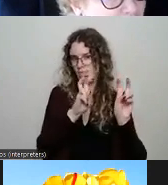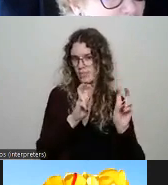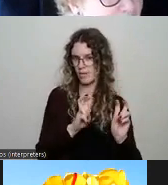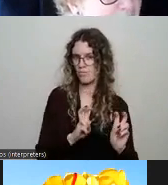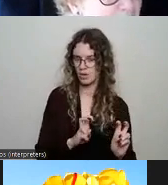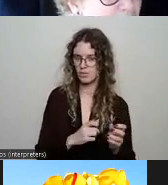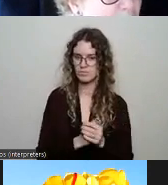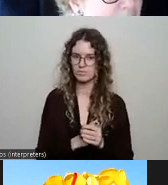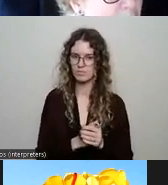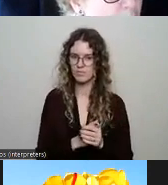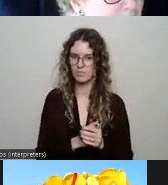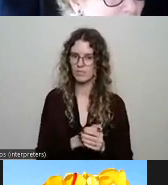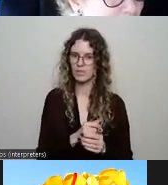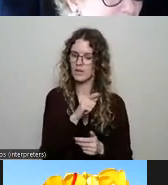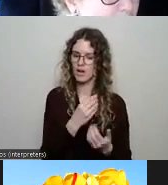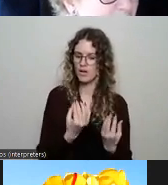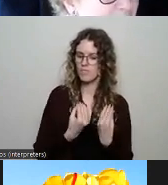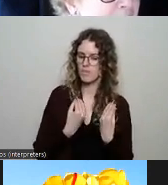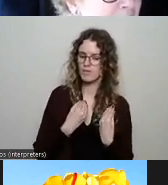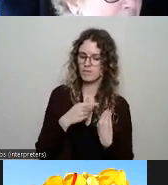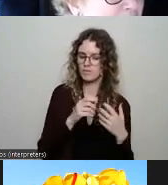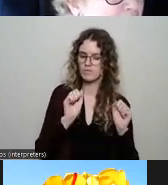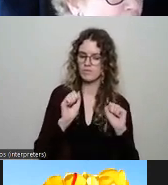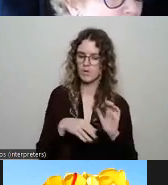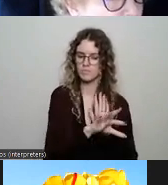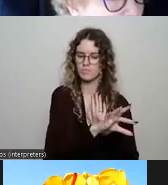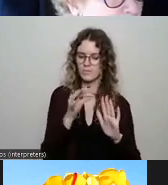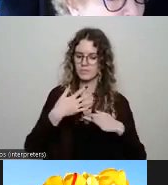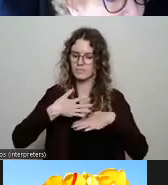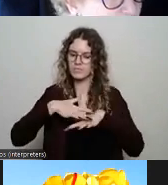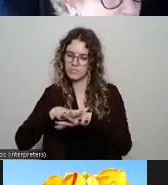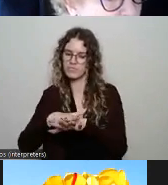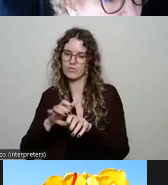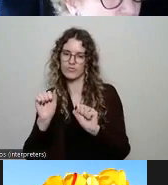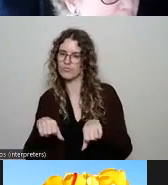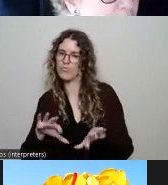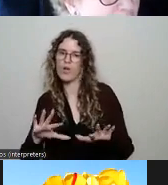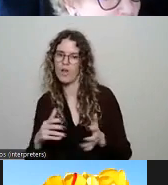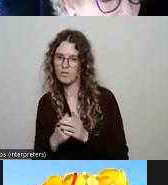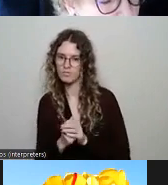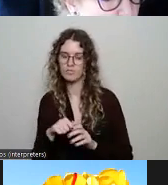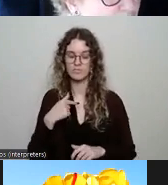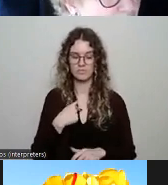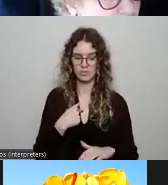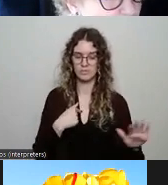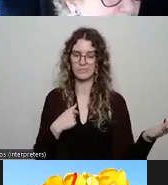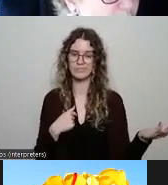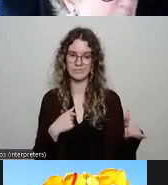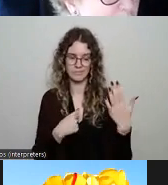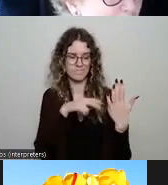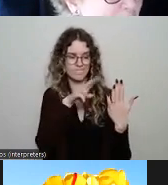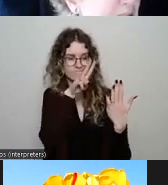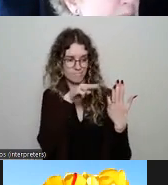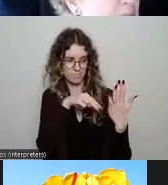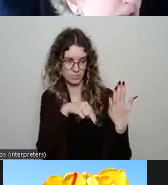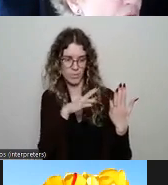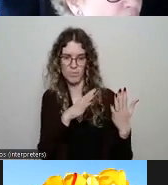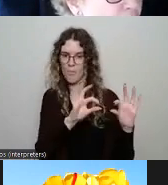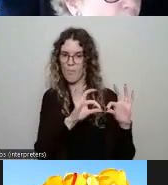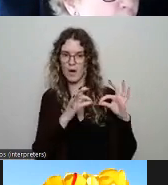kokie dalykai galėtų integruoti tas temas. Tai mes tiesiog tikrai pasiėmėm, pasižiūrėjom, vat, ką siūlo integruoti su